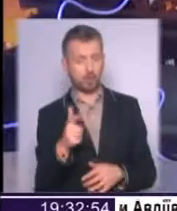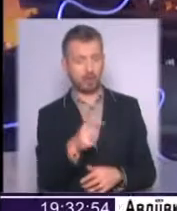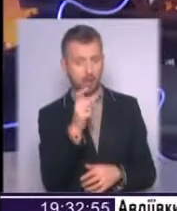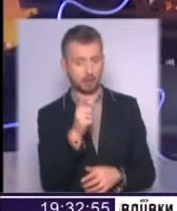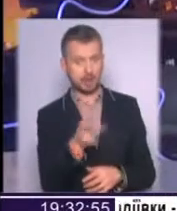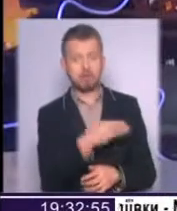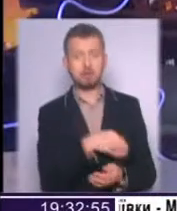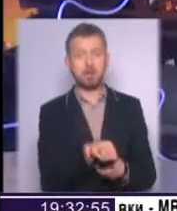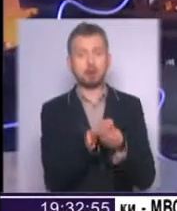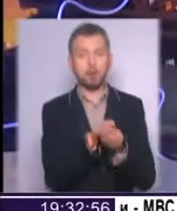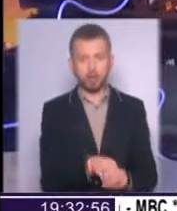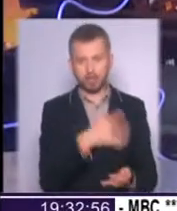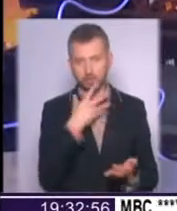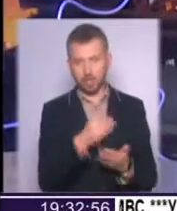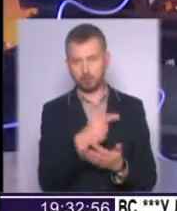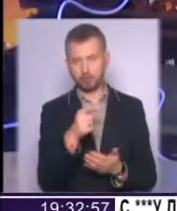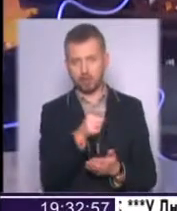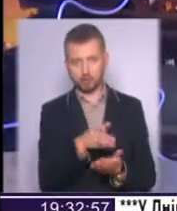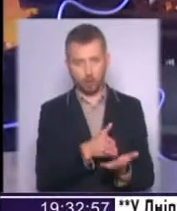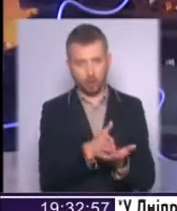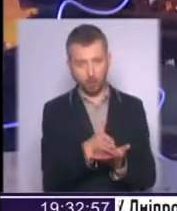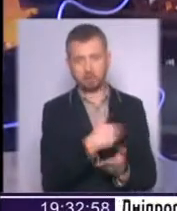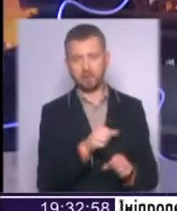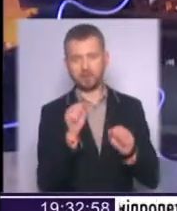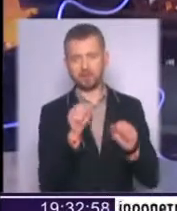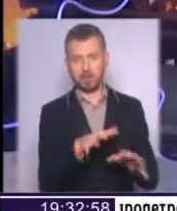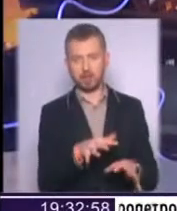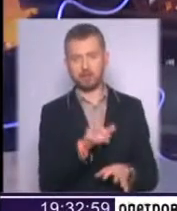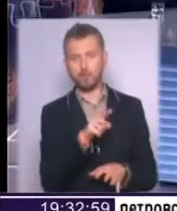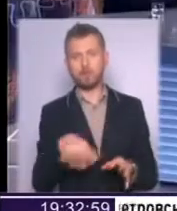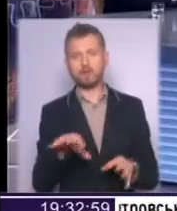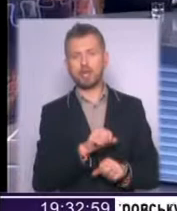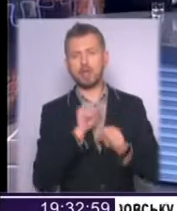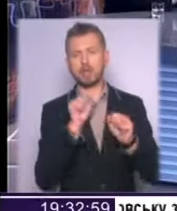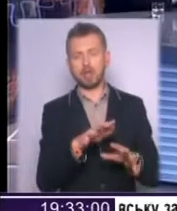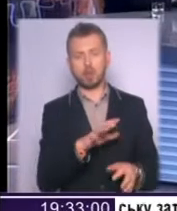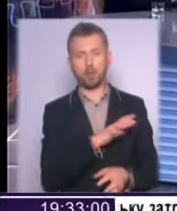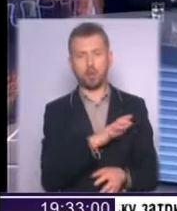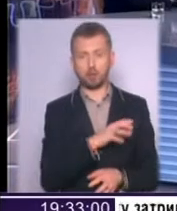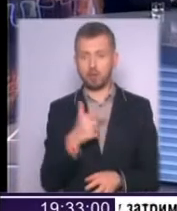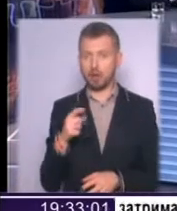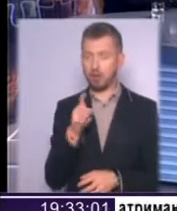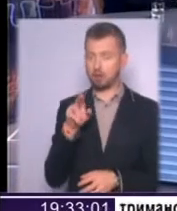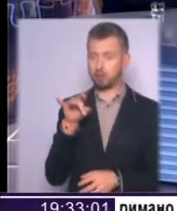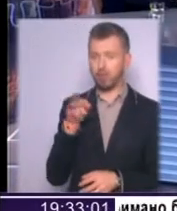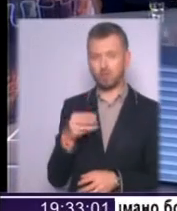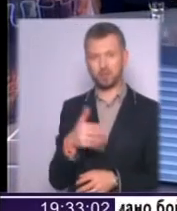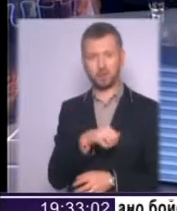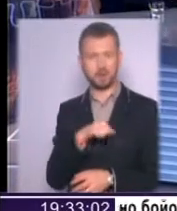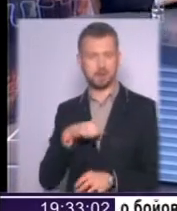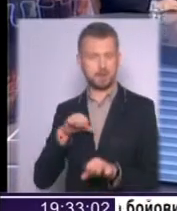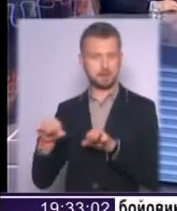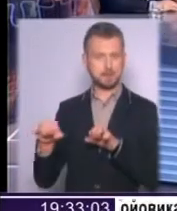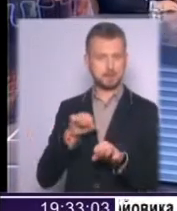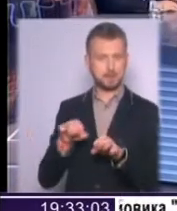так. Похоронили власну газову галузь, ми віддали все, вони віддали що все олігархам. Газпром уже крутить, як хоче. І нам викручують